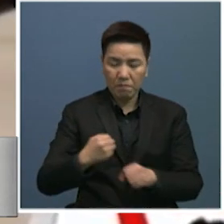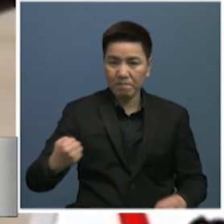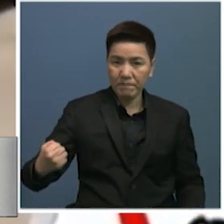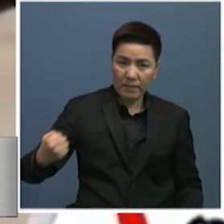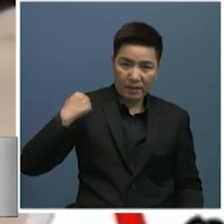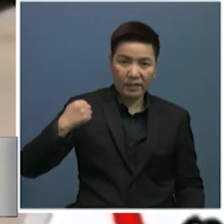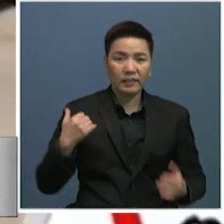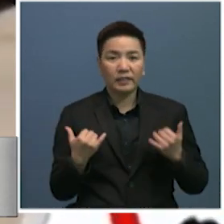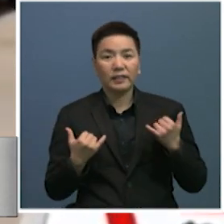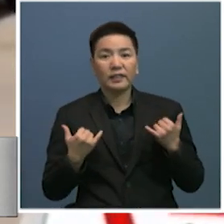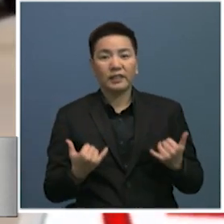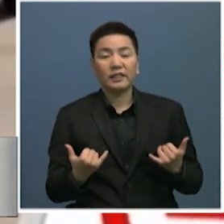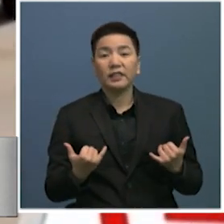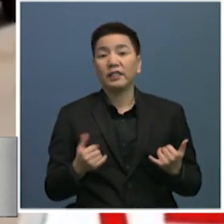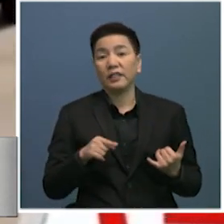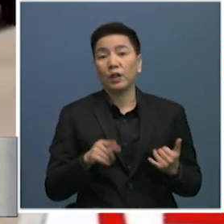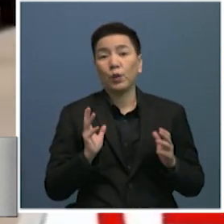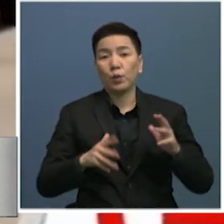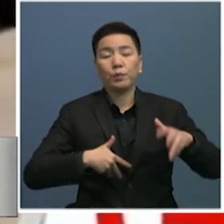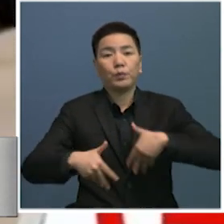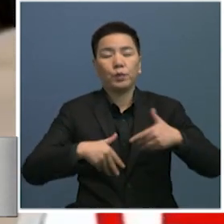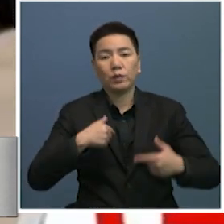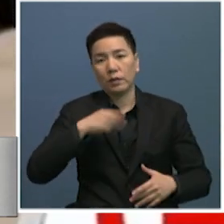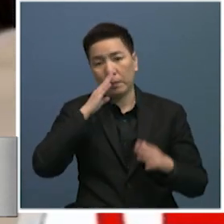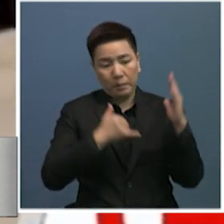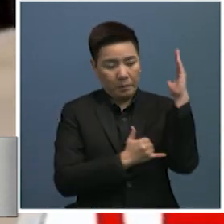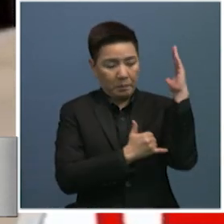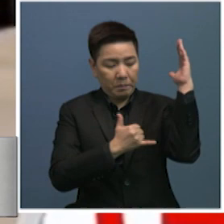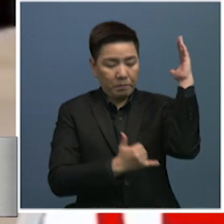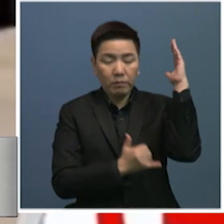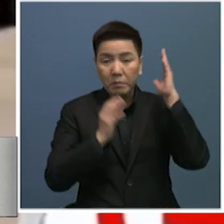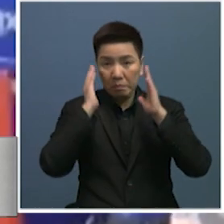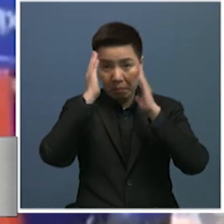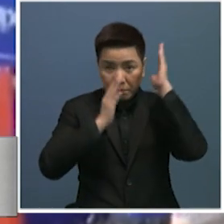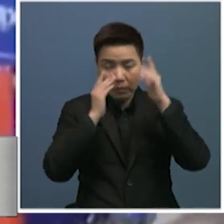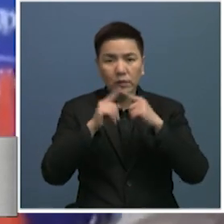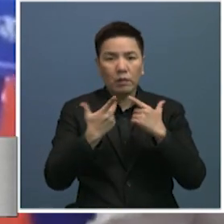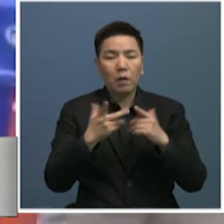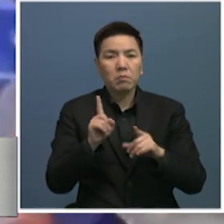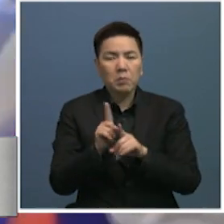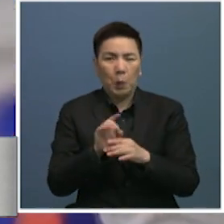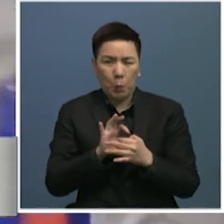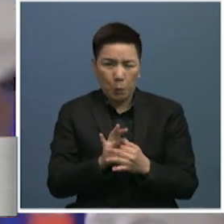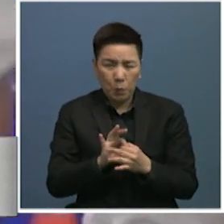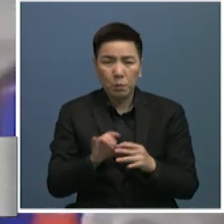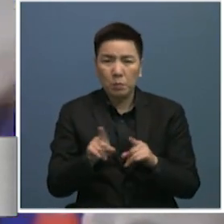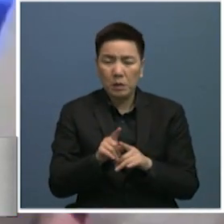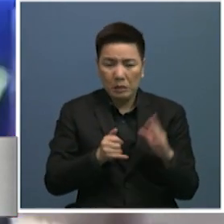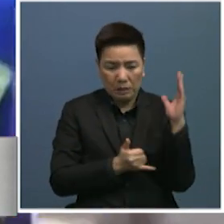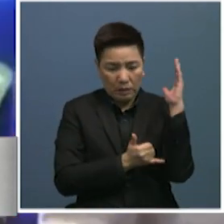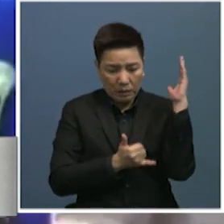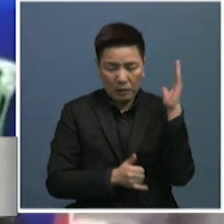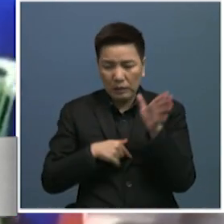เนื่องในช่วงเวลาที่ผ่านมานอกจากนี้ประชาชนที่ข้ามไปทำงานฝั่งประเทศมาเลเซียก็มีความกังวลเช่นกันครับว่า